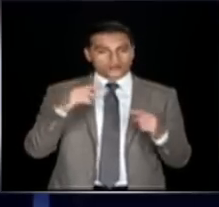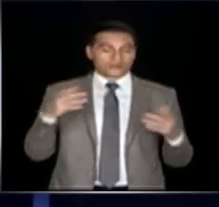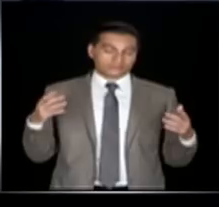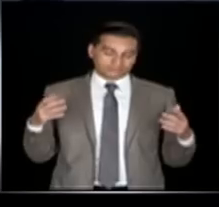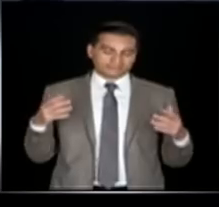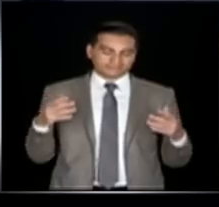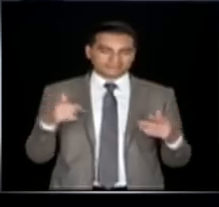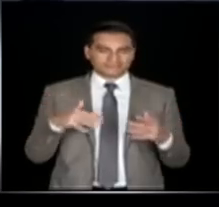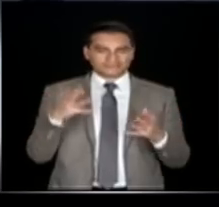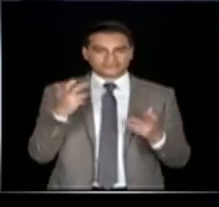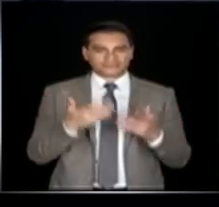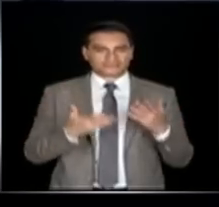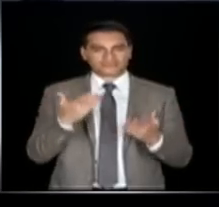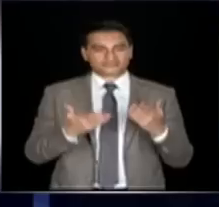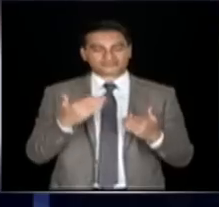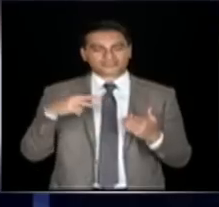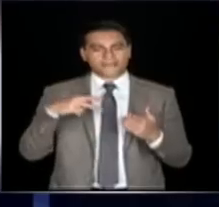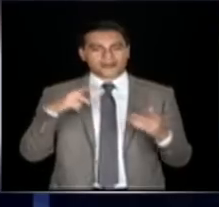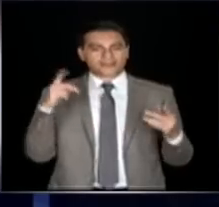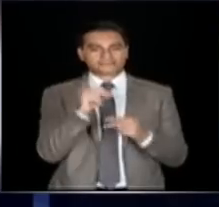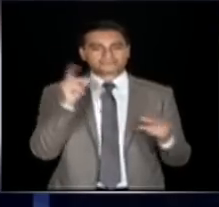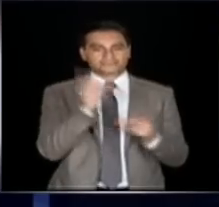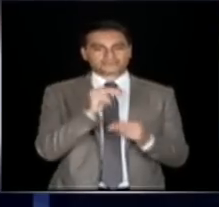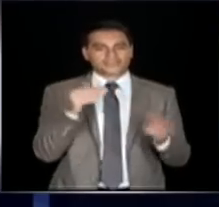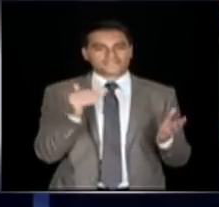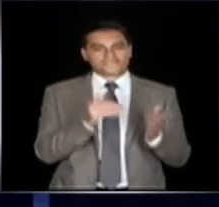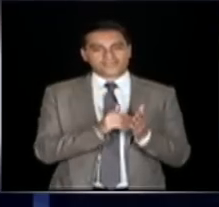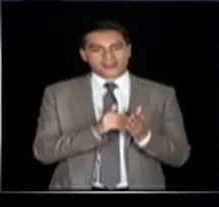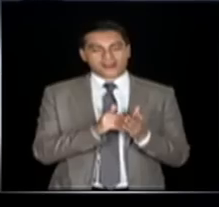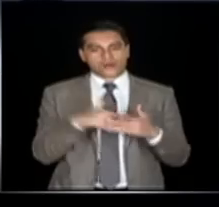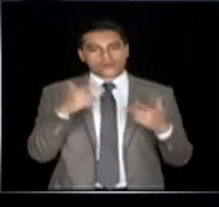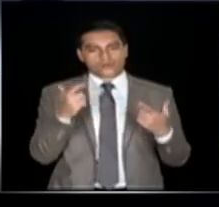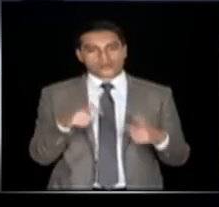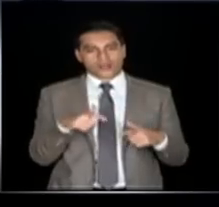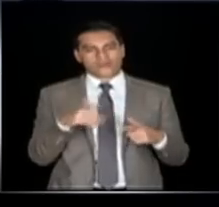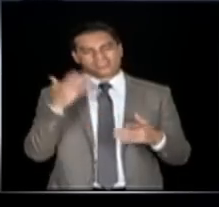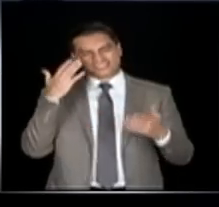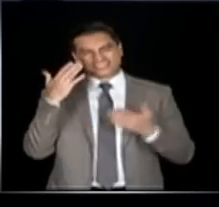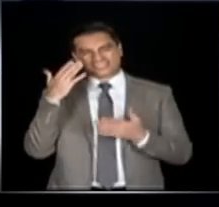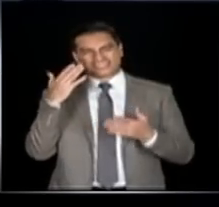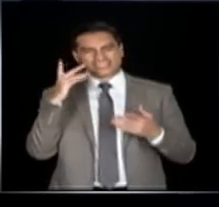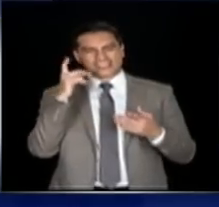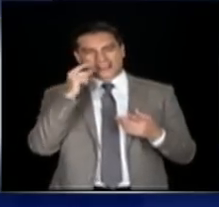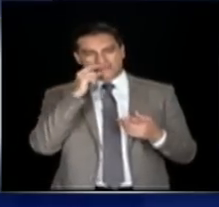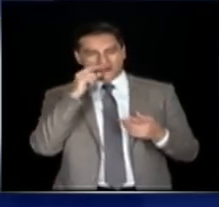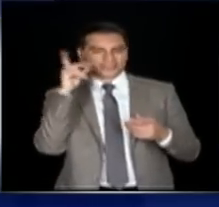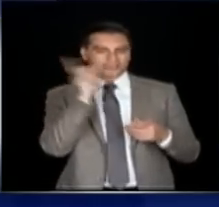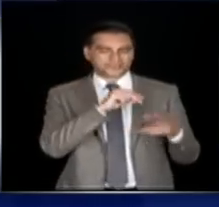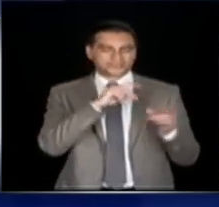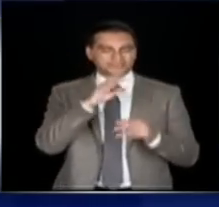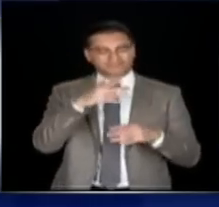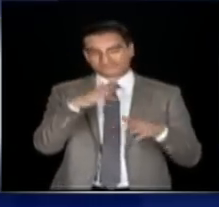نكسب فرق 8 أهداف وتشيكوسلوفاكيا تكسب البرازيل، وقد كان مشيت معانا بقى.